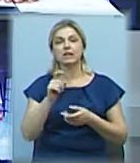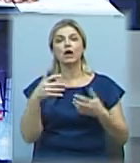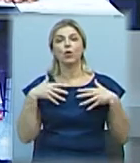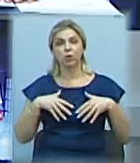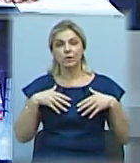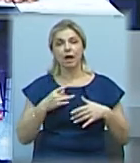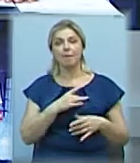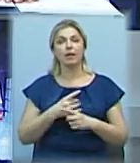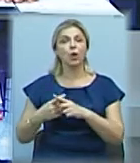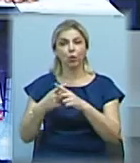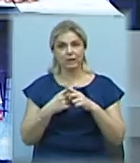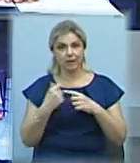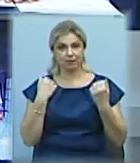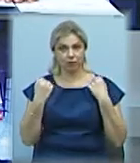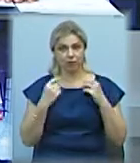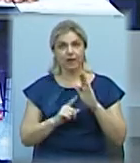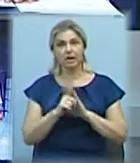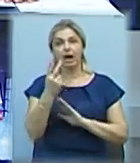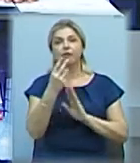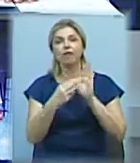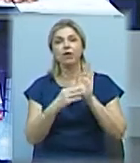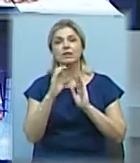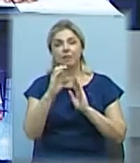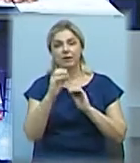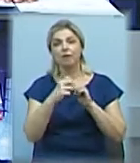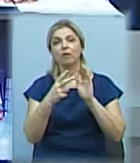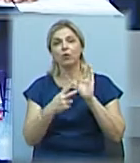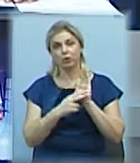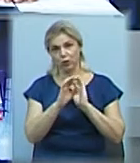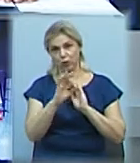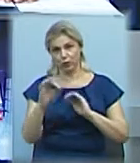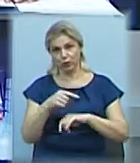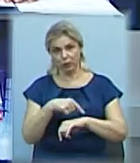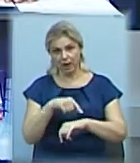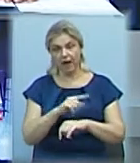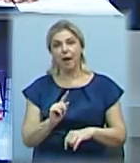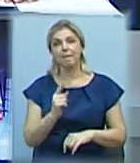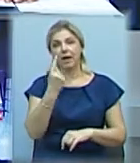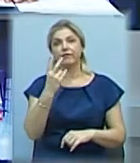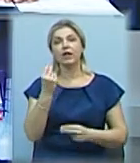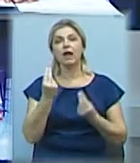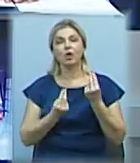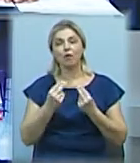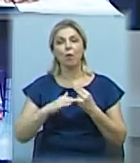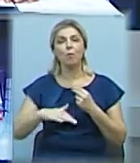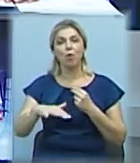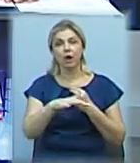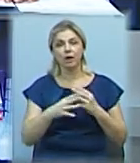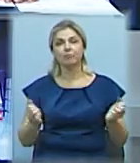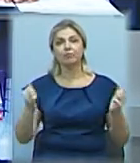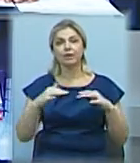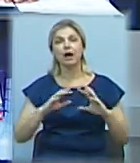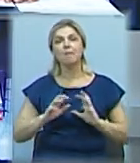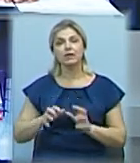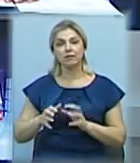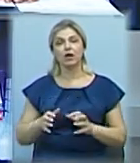Білорусі. Турнір розпочнеться 28 вересня о 18:00. Першими на ігровому полі зійдуться баскетбольні